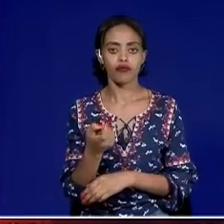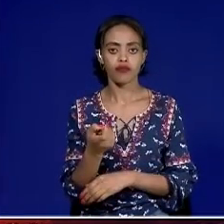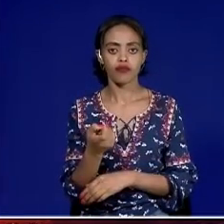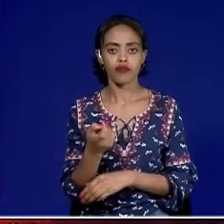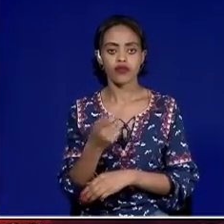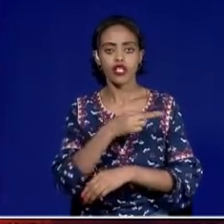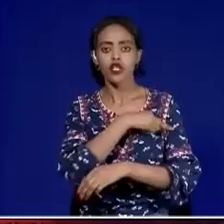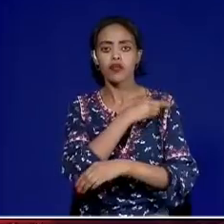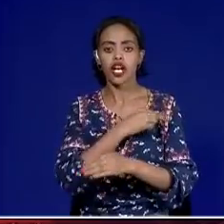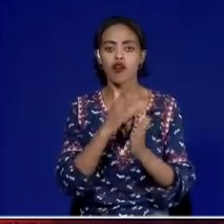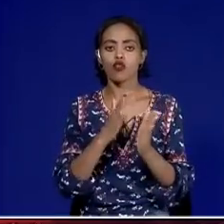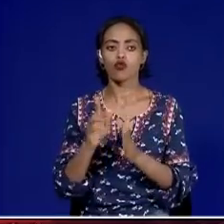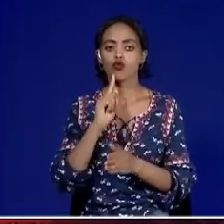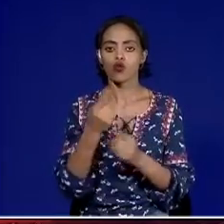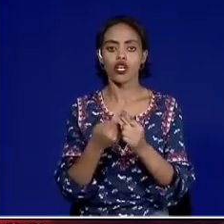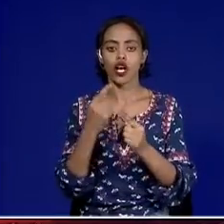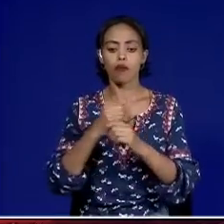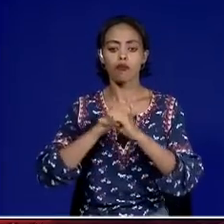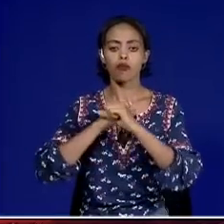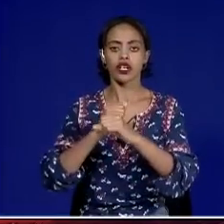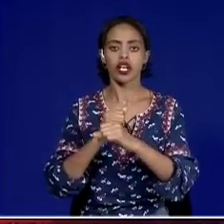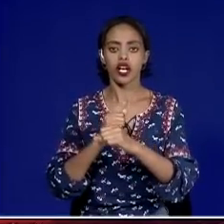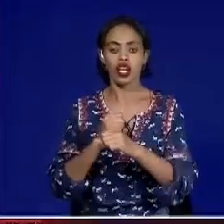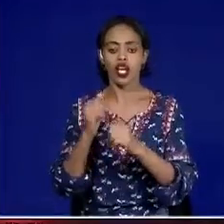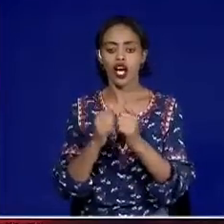ልምሕካም ከ ድልውድ እዩ። ካብ ምክልኻል ሓሊፍና ልምሕካም